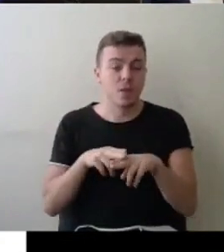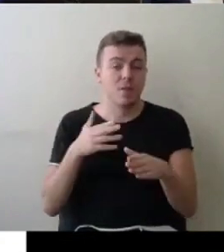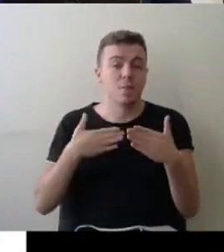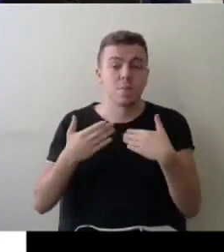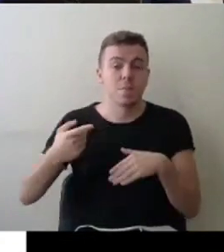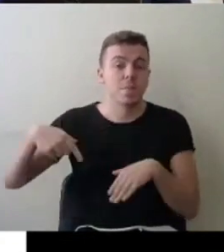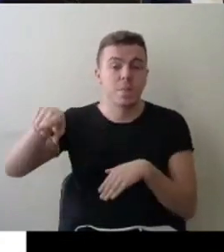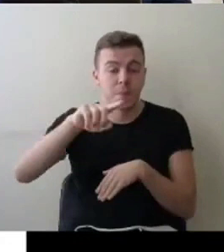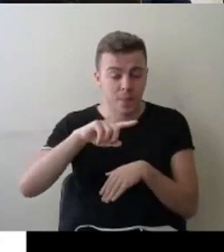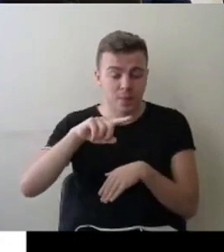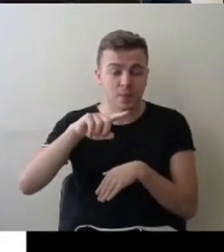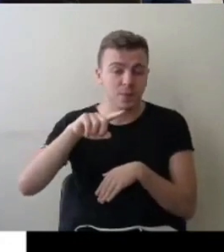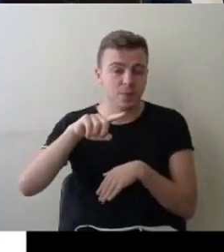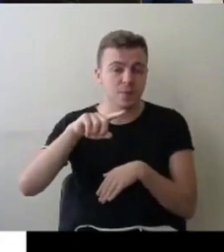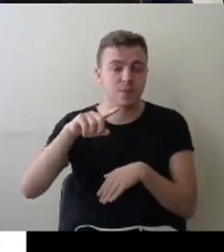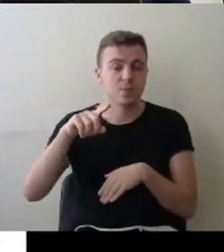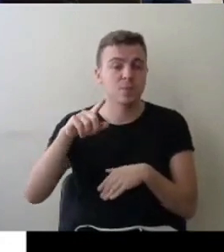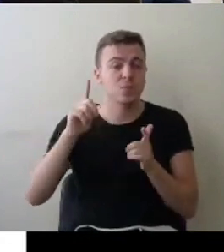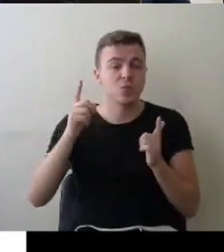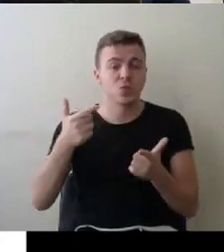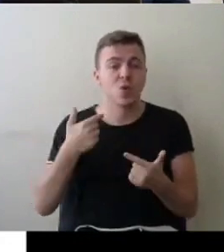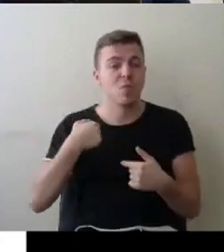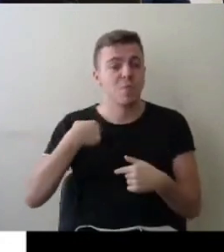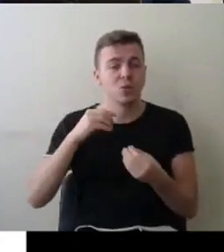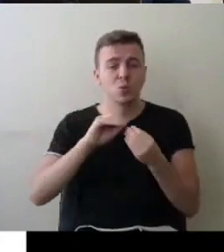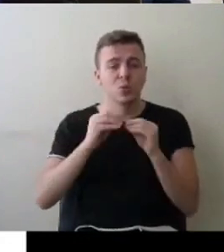mes neturim kitos sutarties,